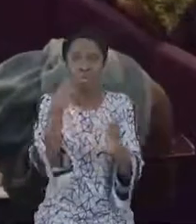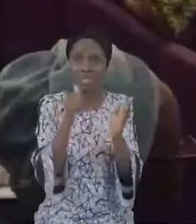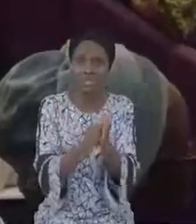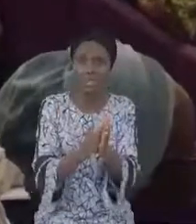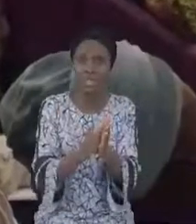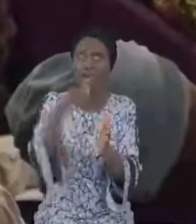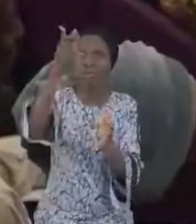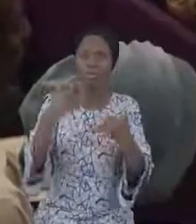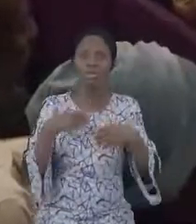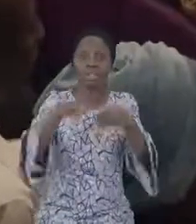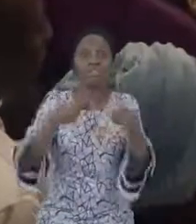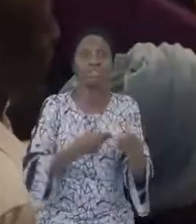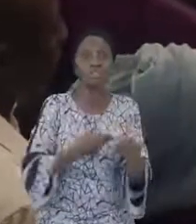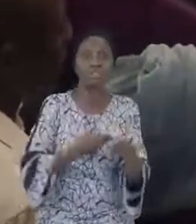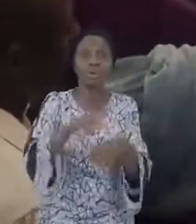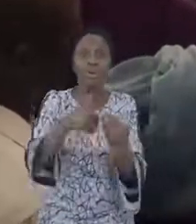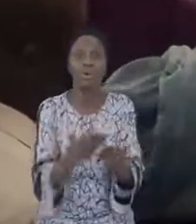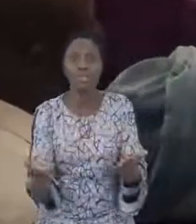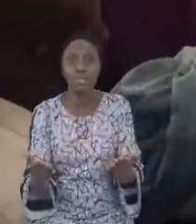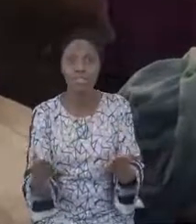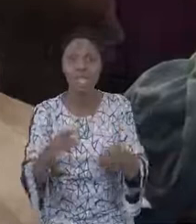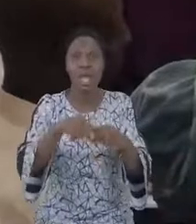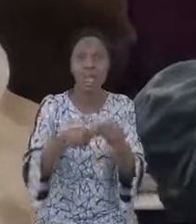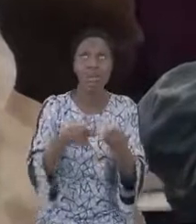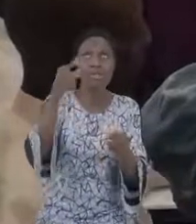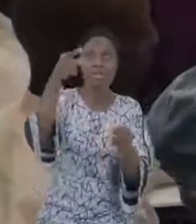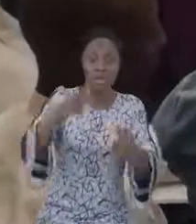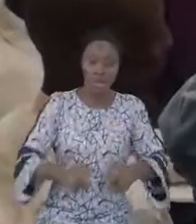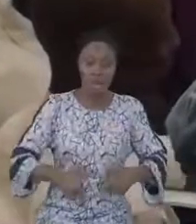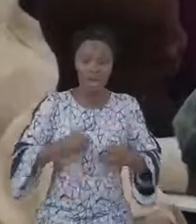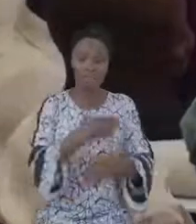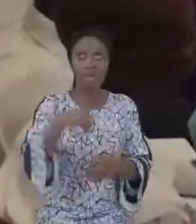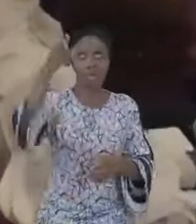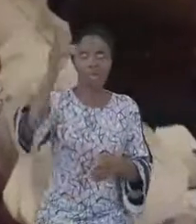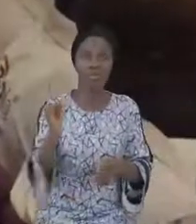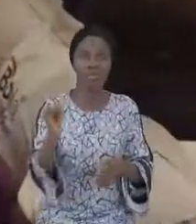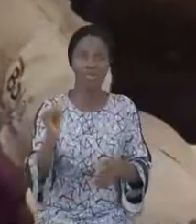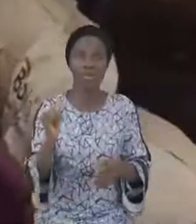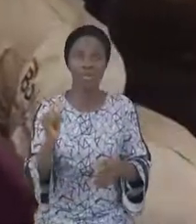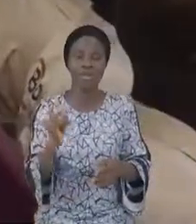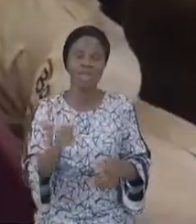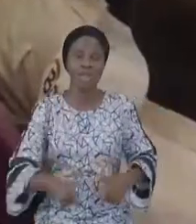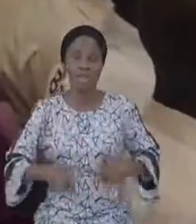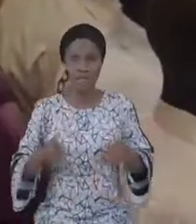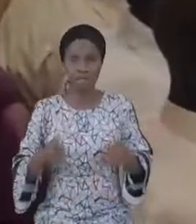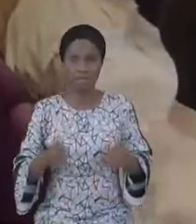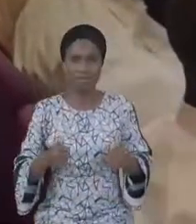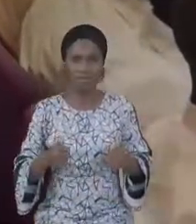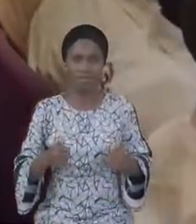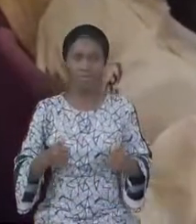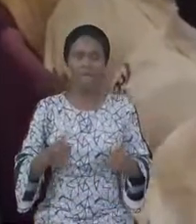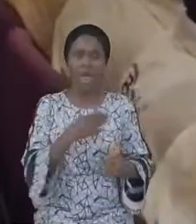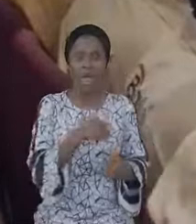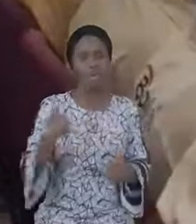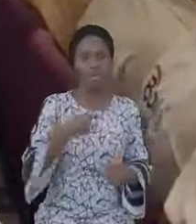qui contribue à la vie et la piété, et puis nous disons qu'il va nous garder en bonne santé, il